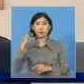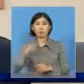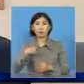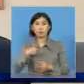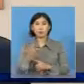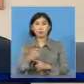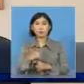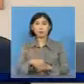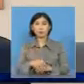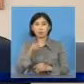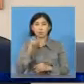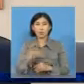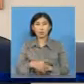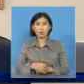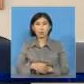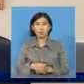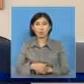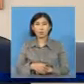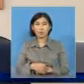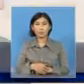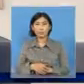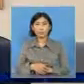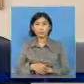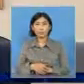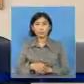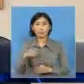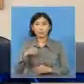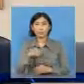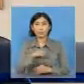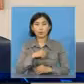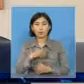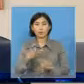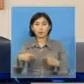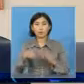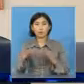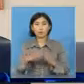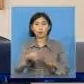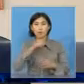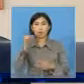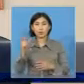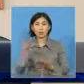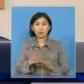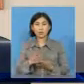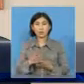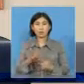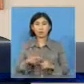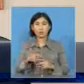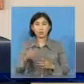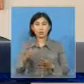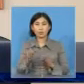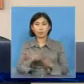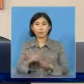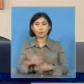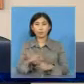өте жайлы, жайсаң деп айтсаң болады. Өзінің де бір үйірмесі бар, ардагерлер үйірмесі бар. Сол ардагерлер